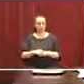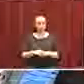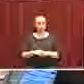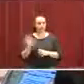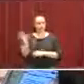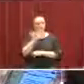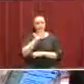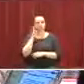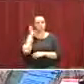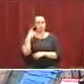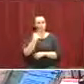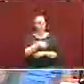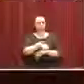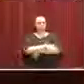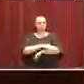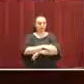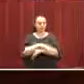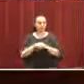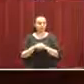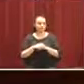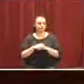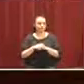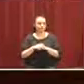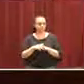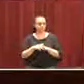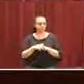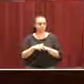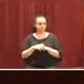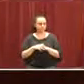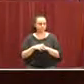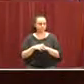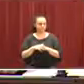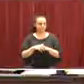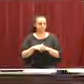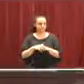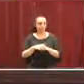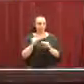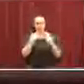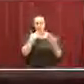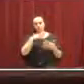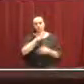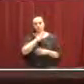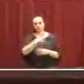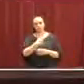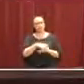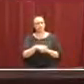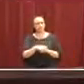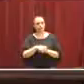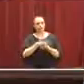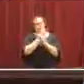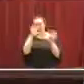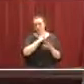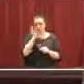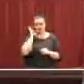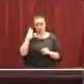Té la paraula, senyor president del Govern. Moltes gràcies, senyor president. Efectivament,